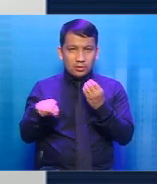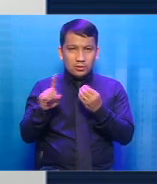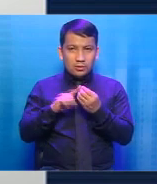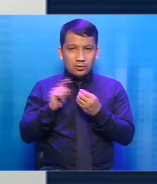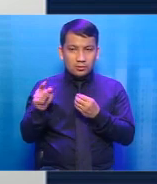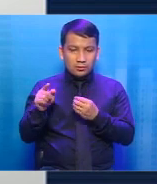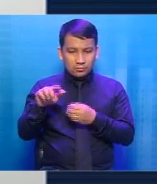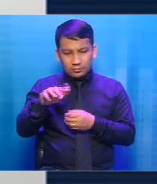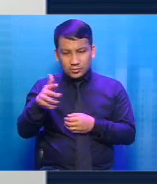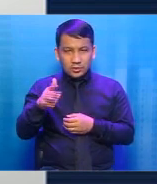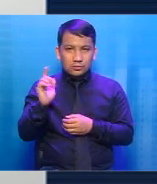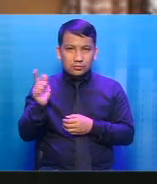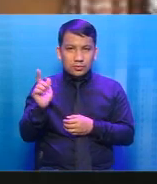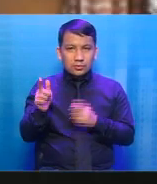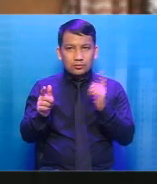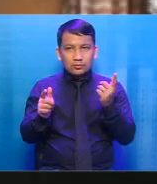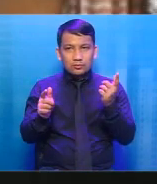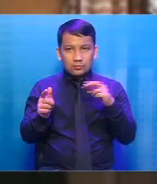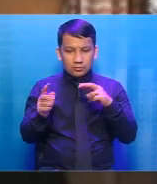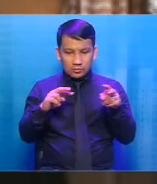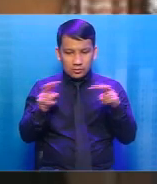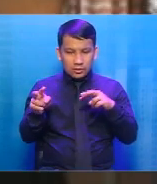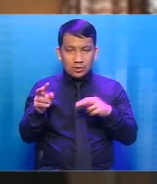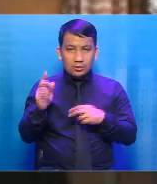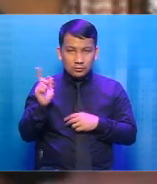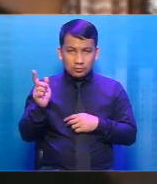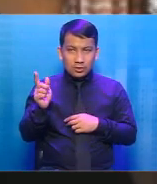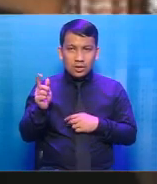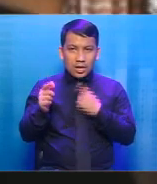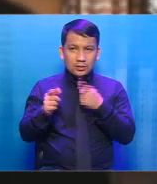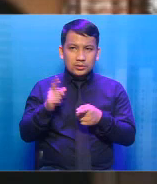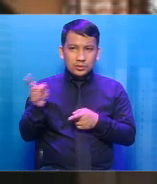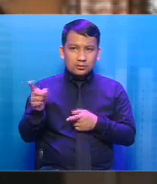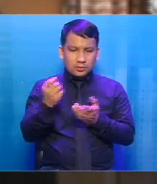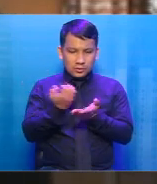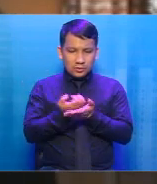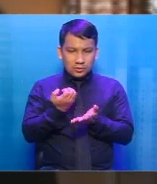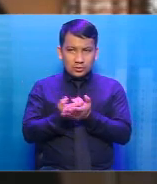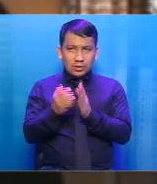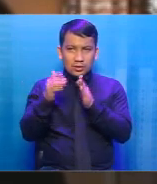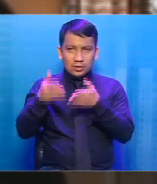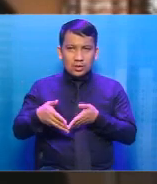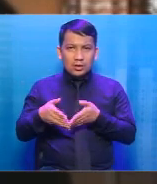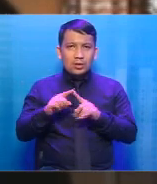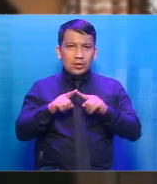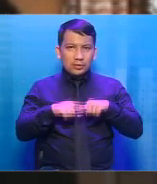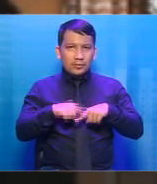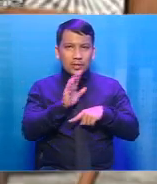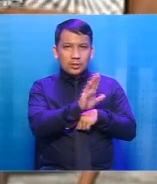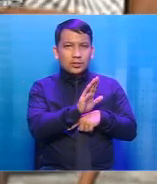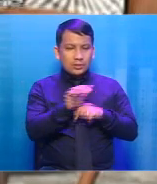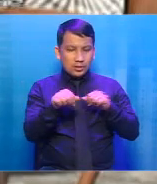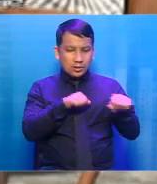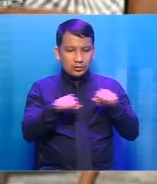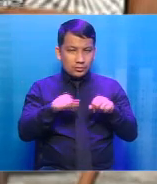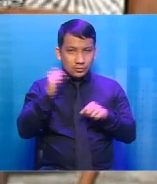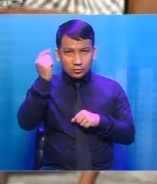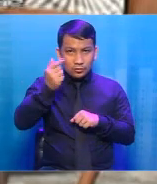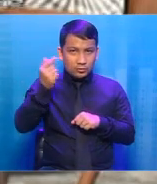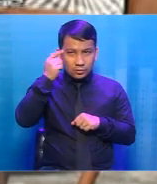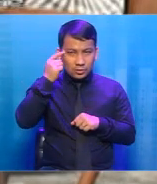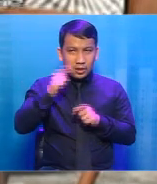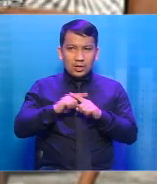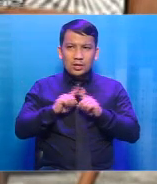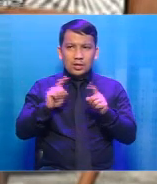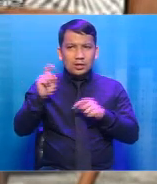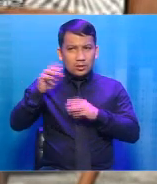ng mid-2022. Pero ayon sa isang ekonomista, nakadepende ito sa magiging aksyon ng gobyerno. Kailangan talaga magsimula